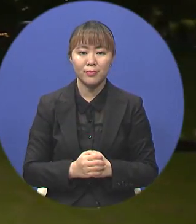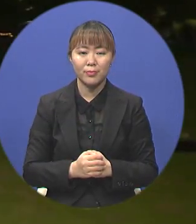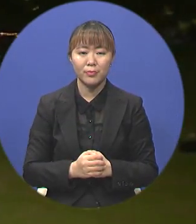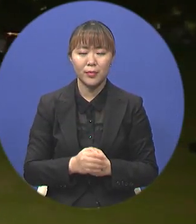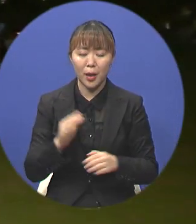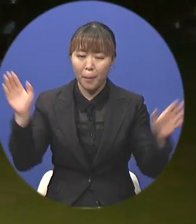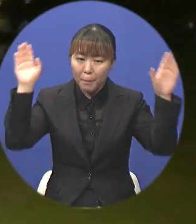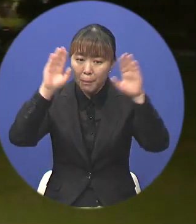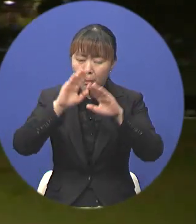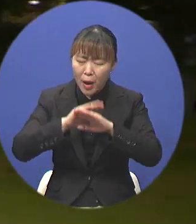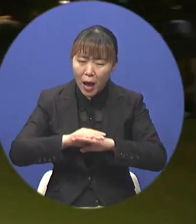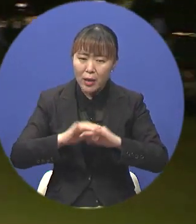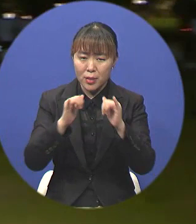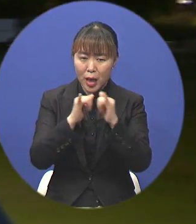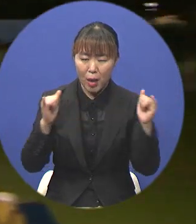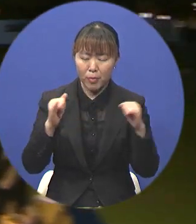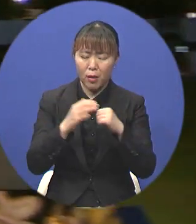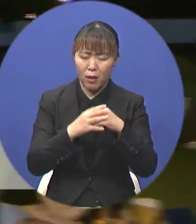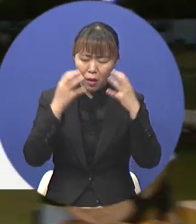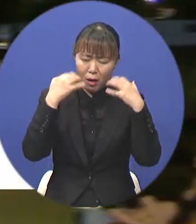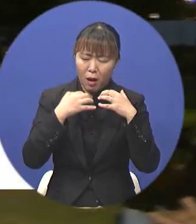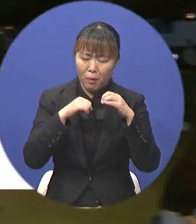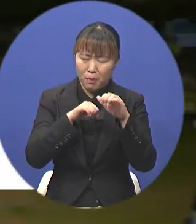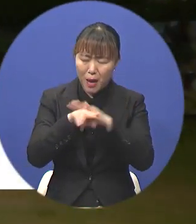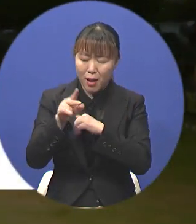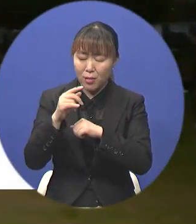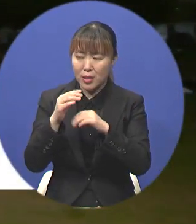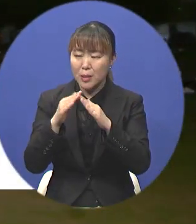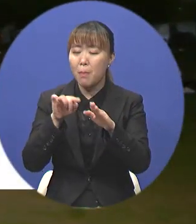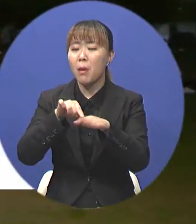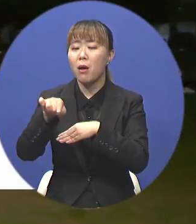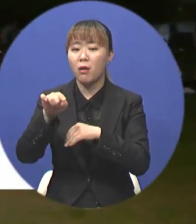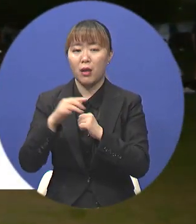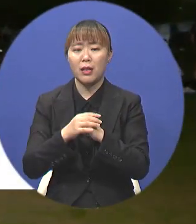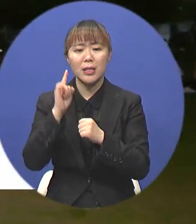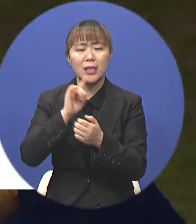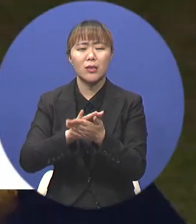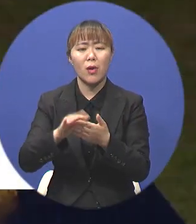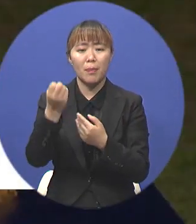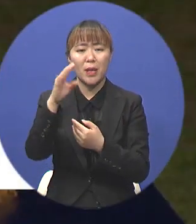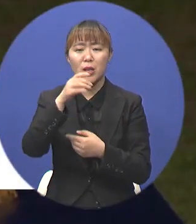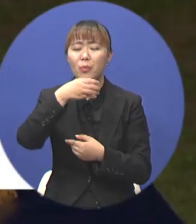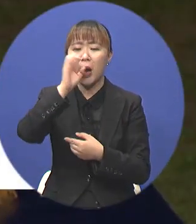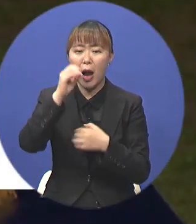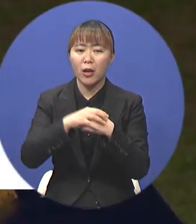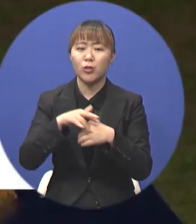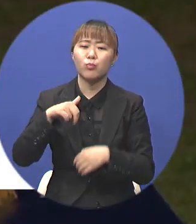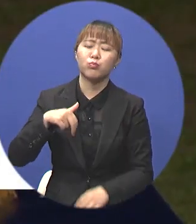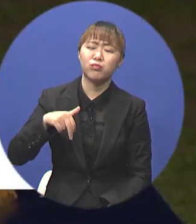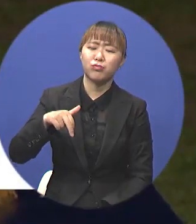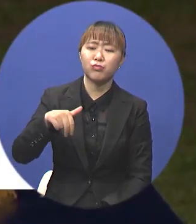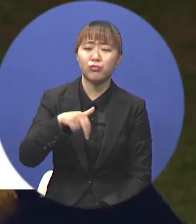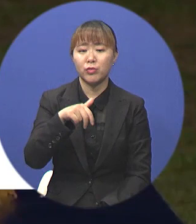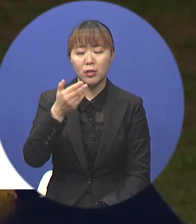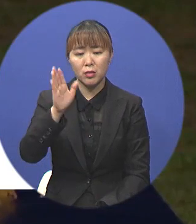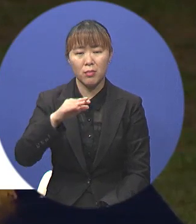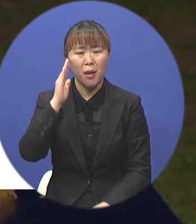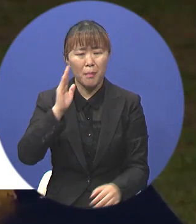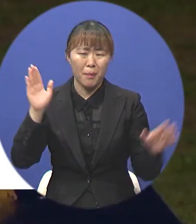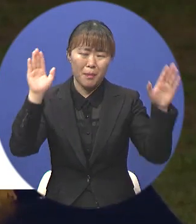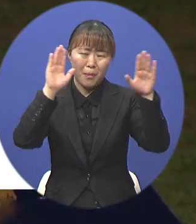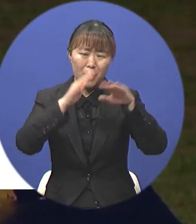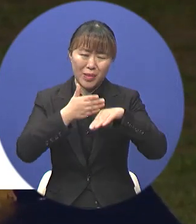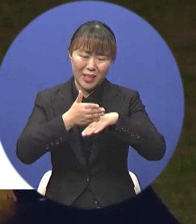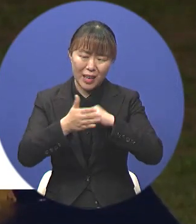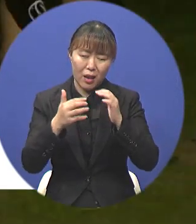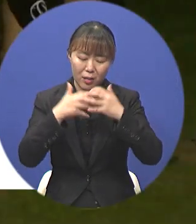늦은 밤 사람들이 더위를 피해 집 밖으로 나왔습니다. 시원한 맥주 한 캔 마시고 산책도 해보지만 늦은 밤까지